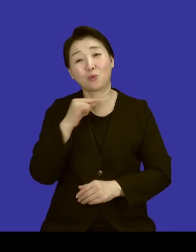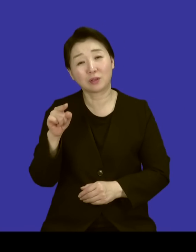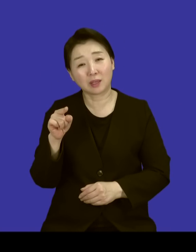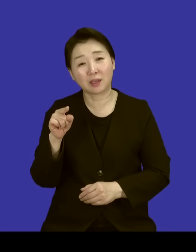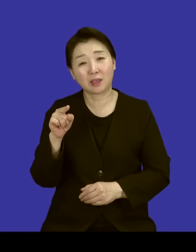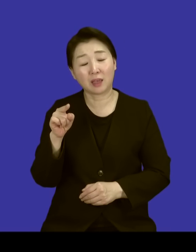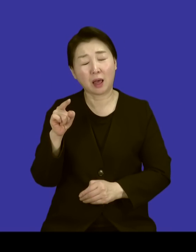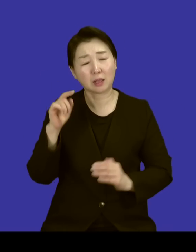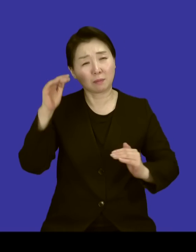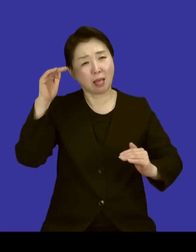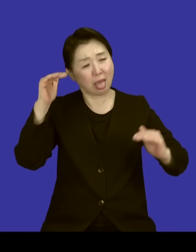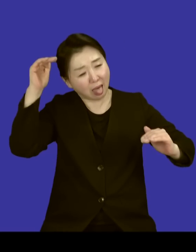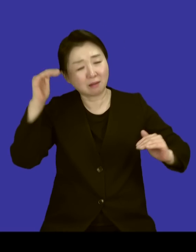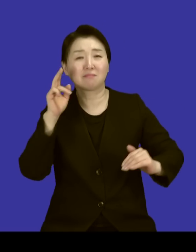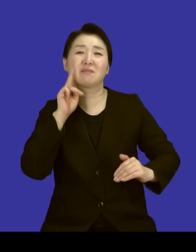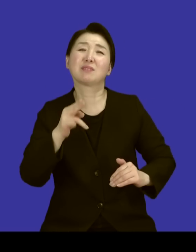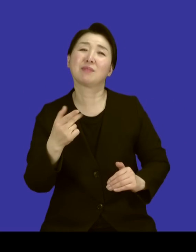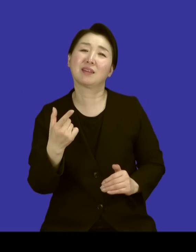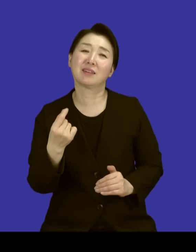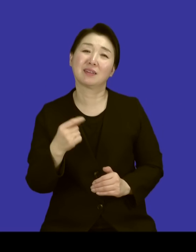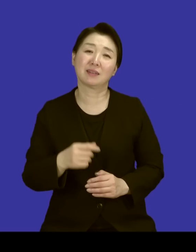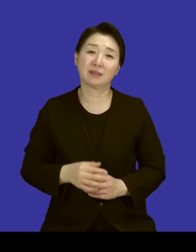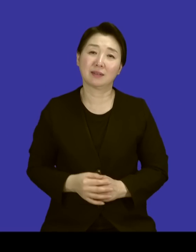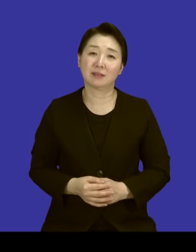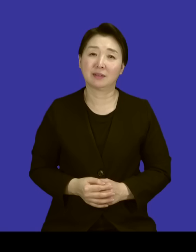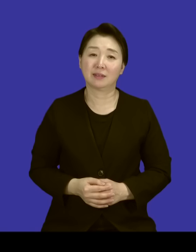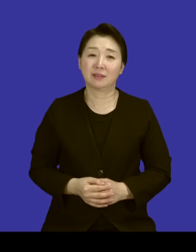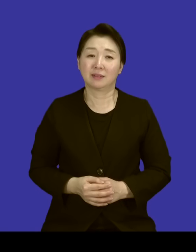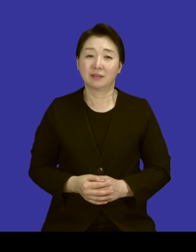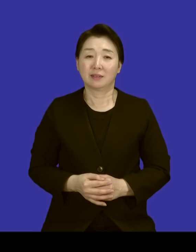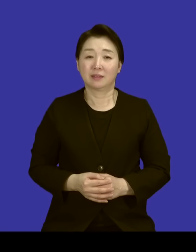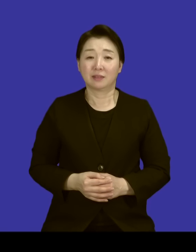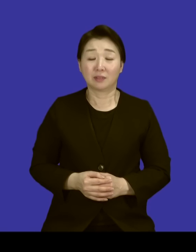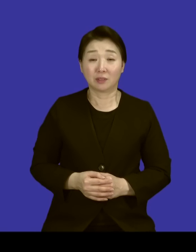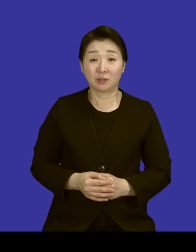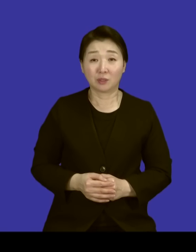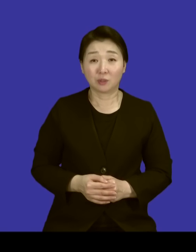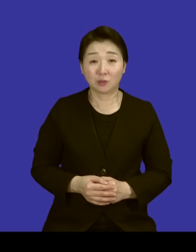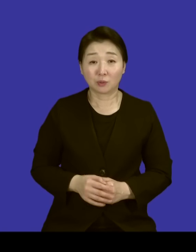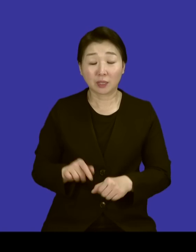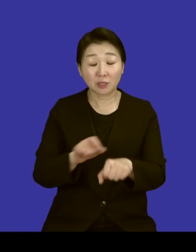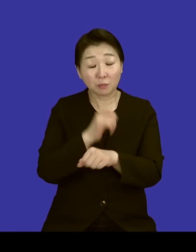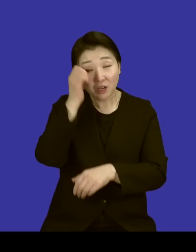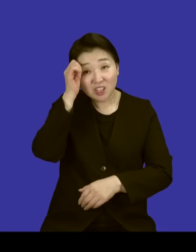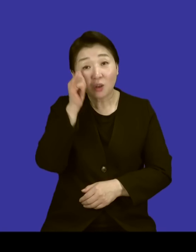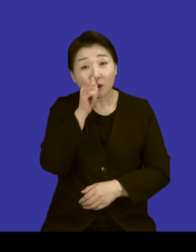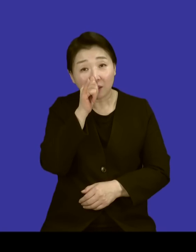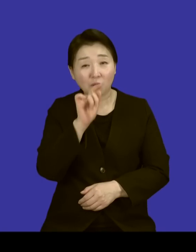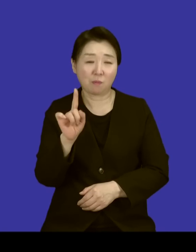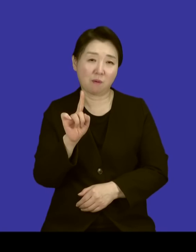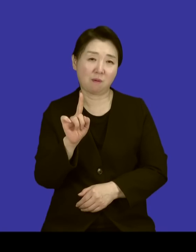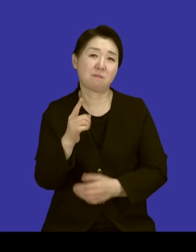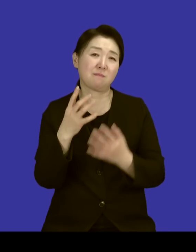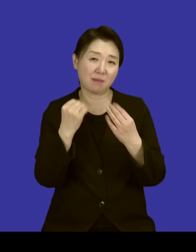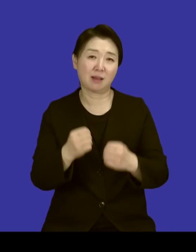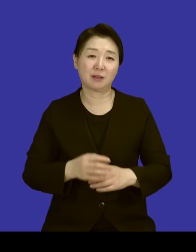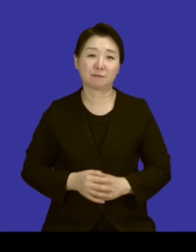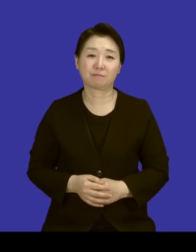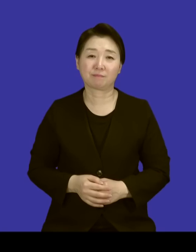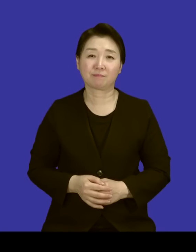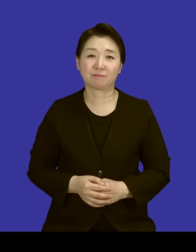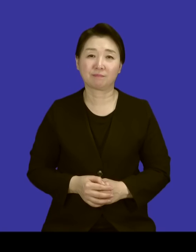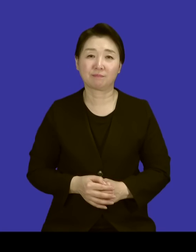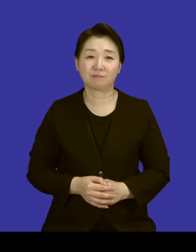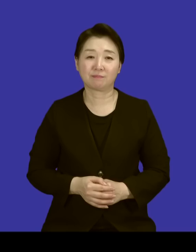너무 커진 것 같아요. 예. 네. 전 뭐 혹시 특별히 기억에 남는 손님도 있어요? 아, 많죠. 예. 예,